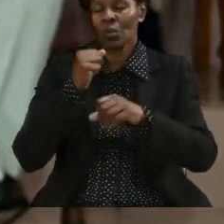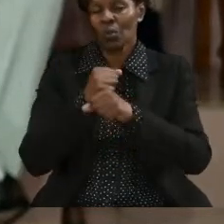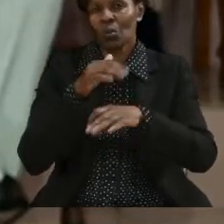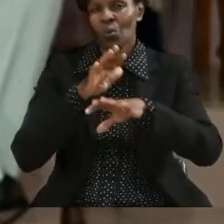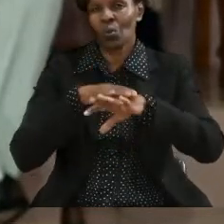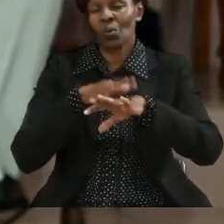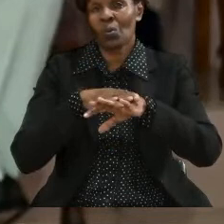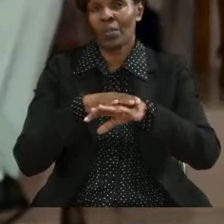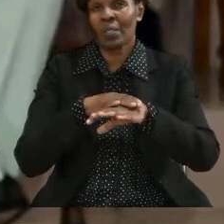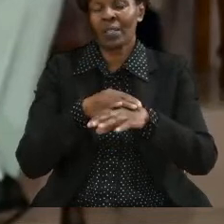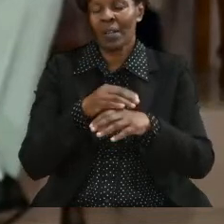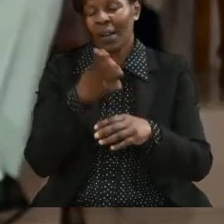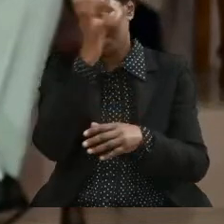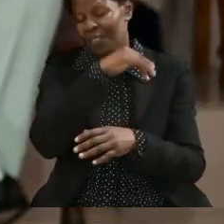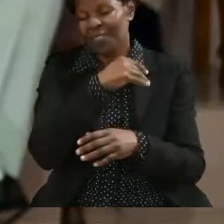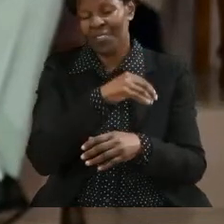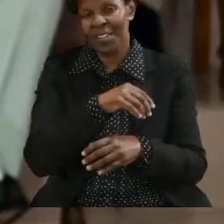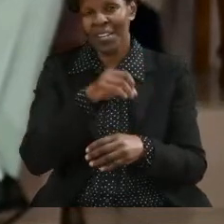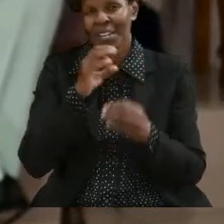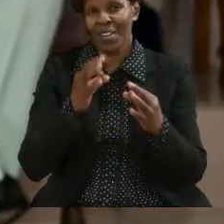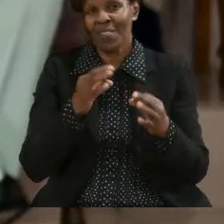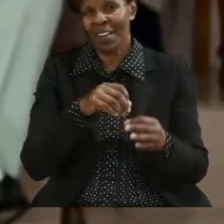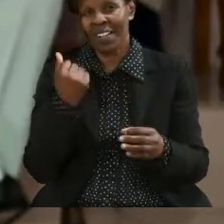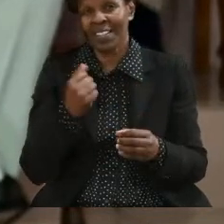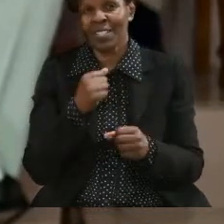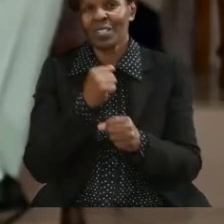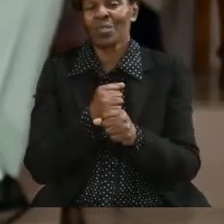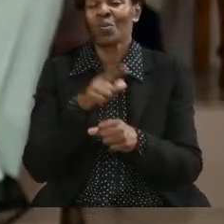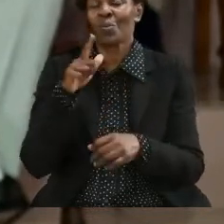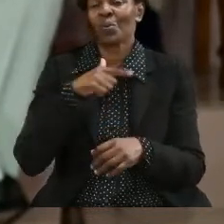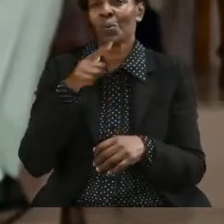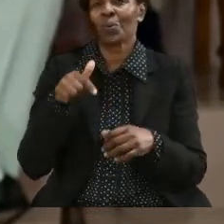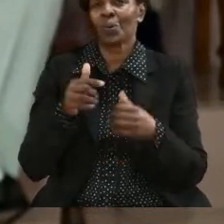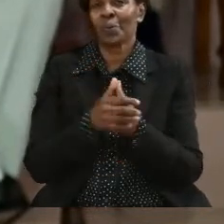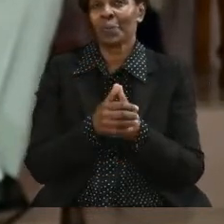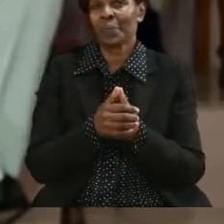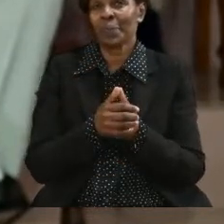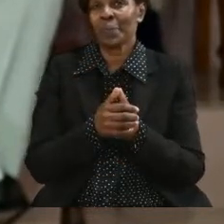arĩa angĩ macagũra gwĩka ũru